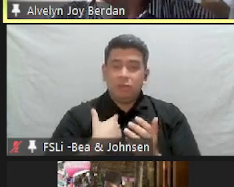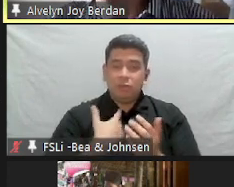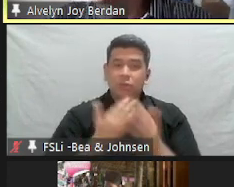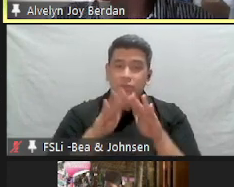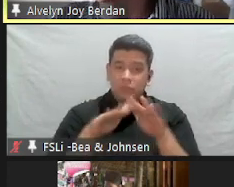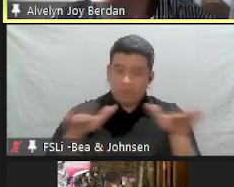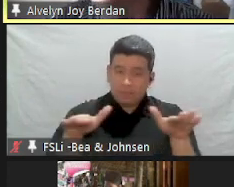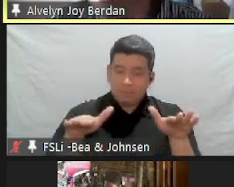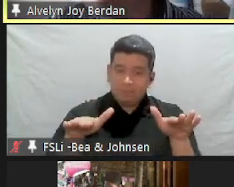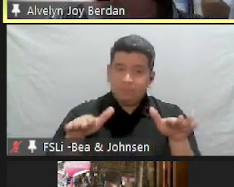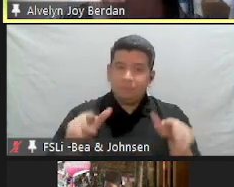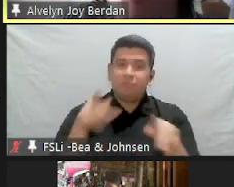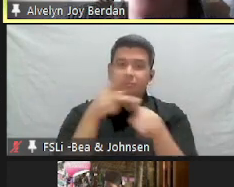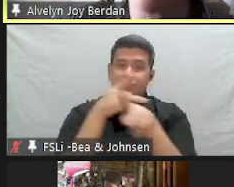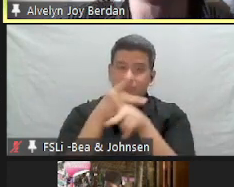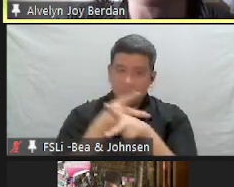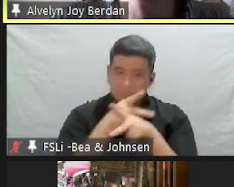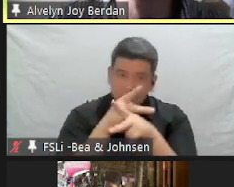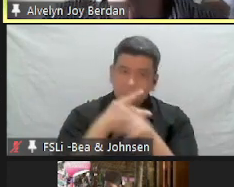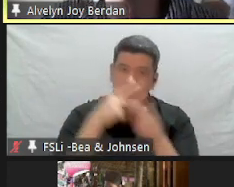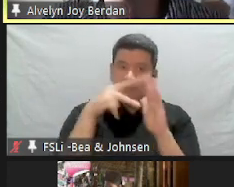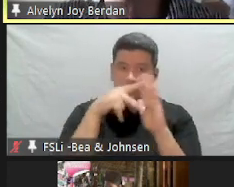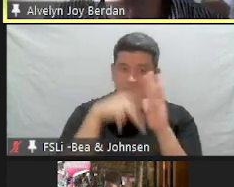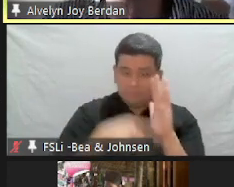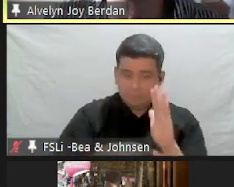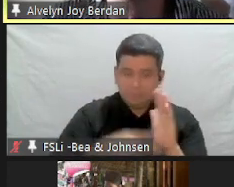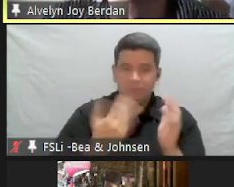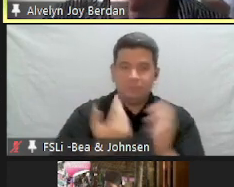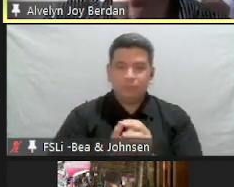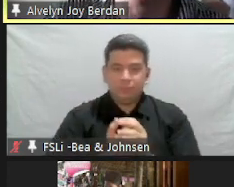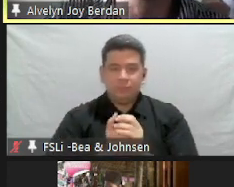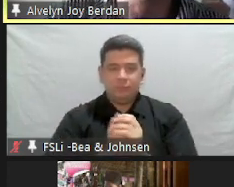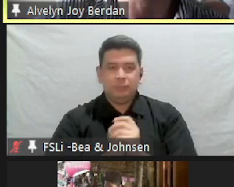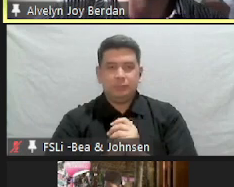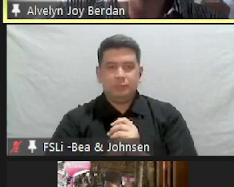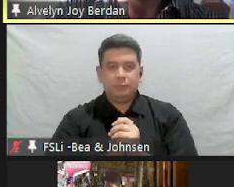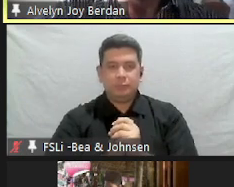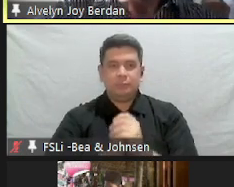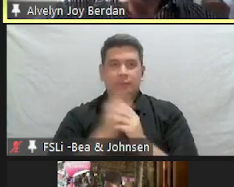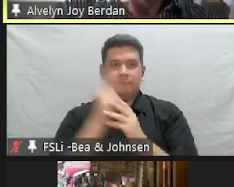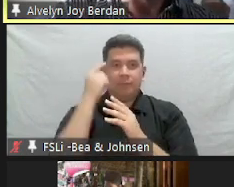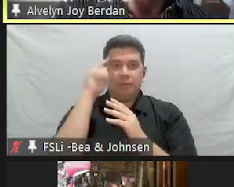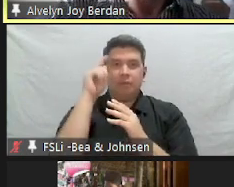po, para sa lahat po ng, lalo-lalo na po sa lahat po ng nakatatanda.